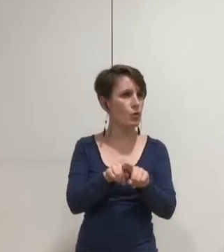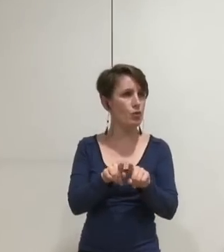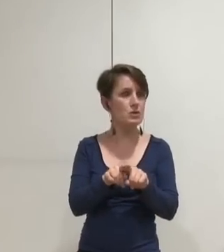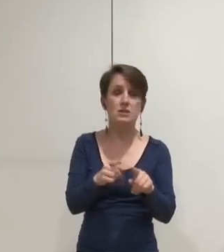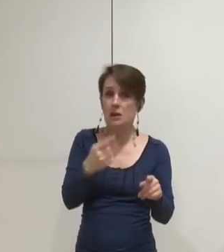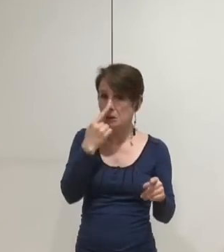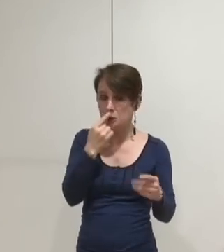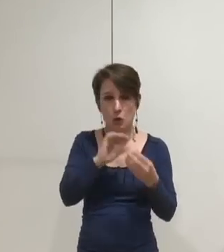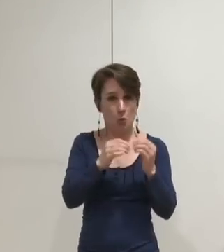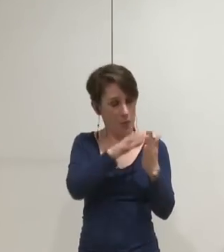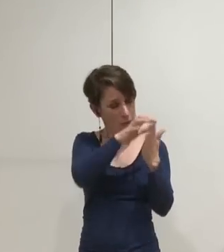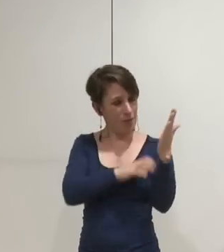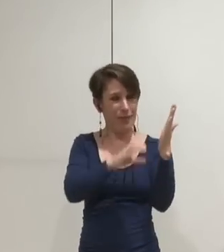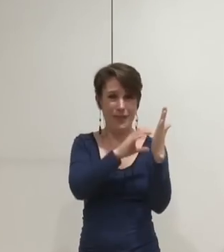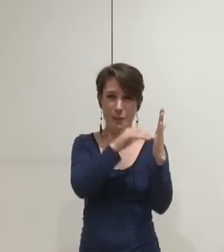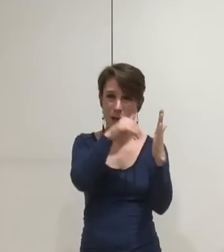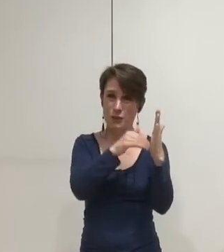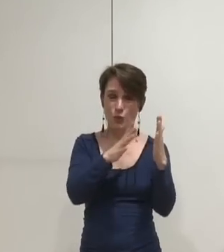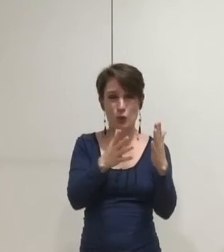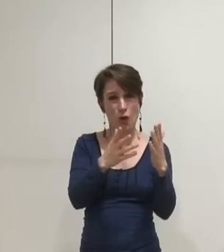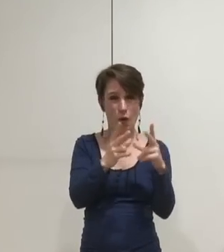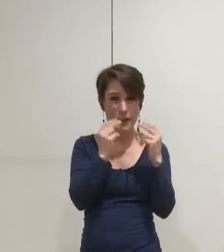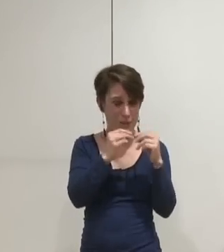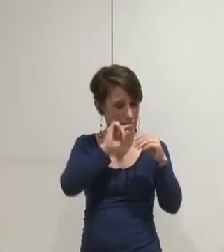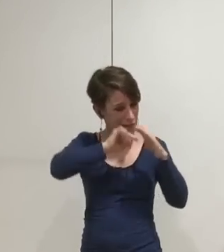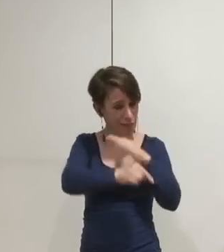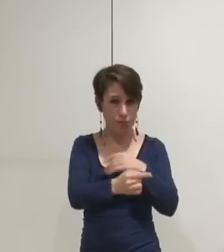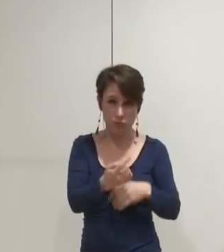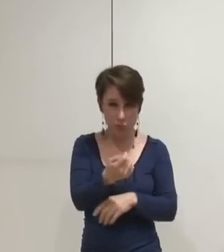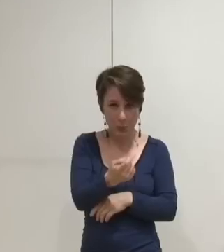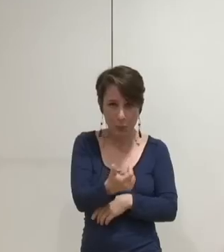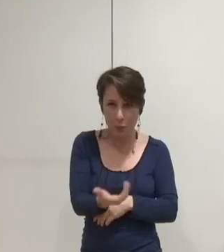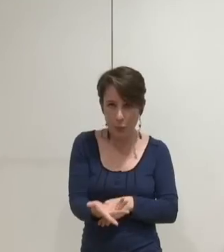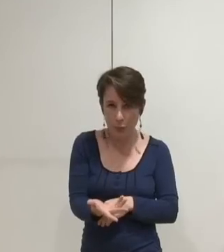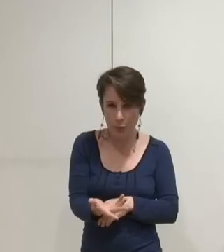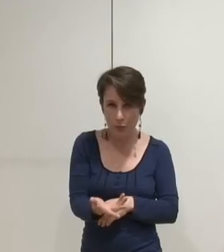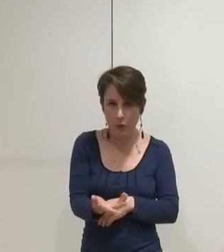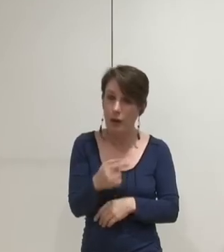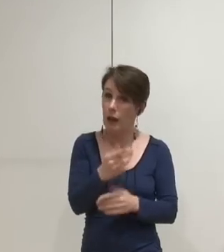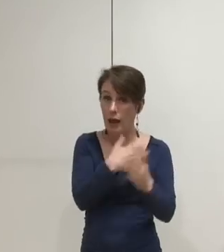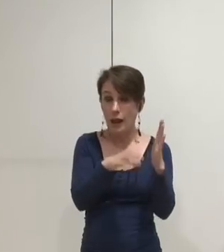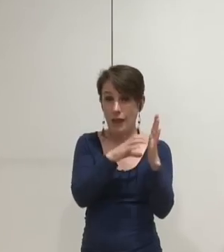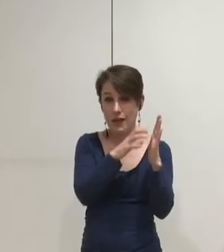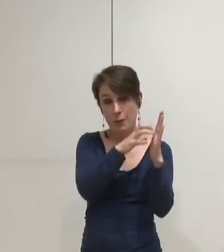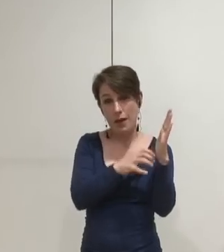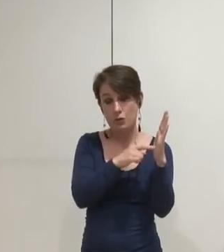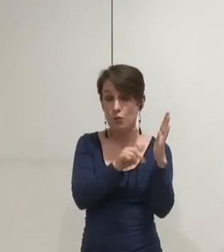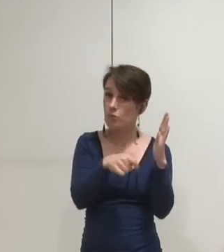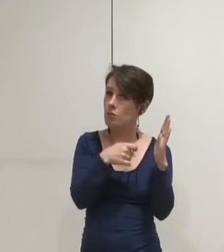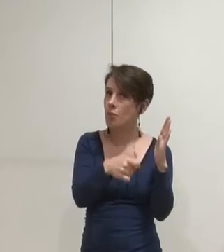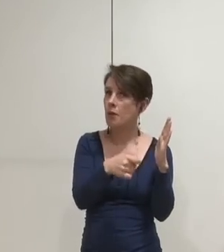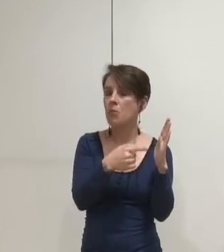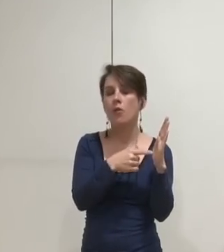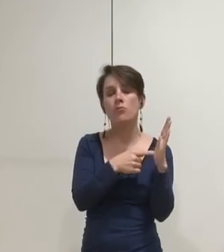motivée or nous parlons d'une délibération de de lancement cette délibération est censée être un un